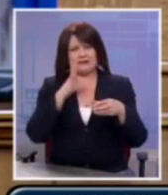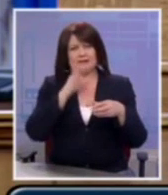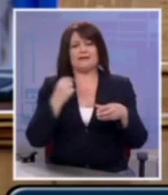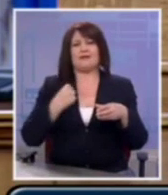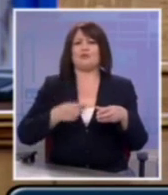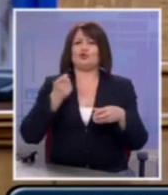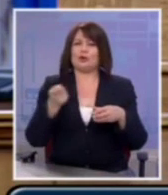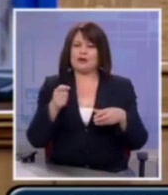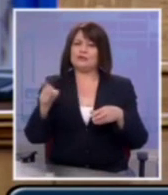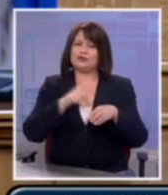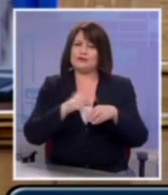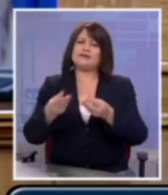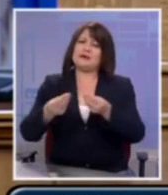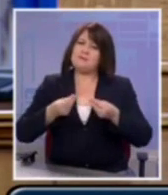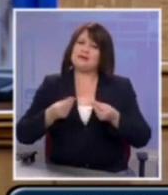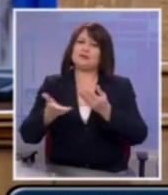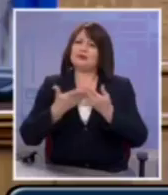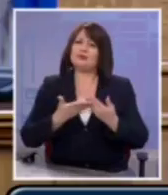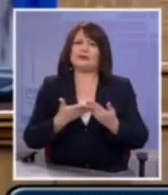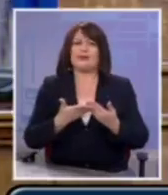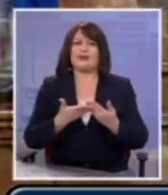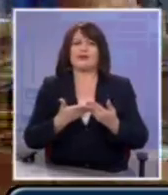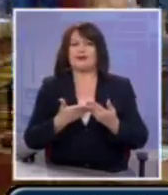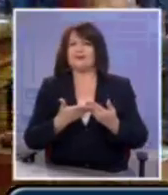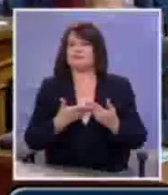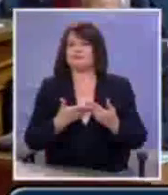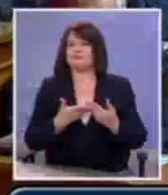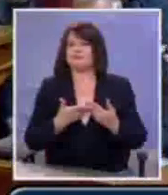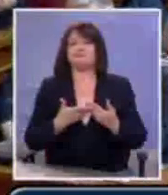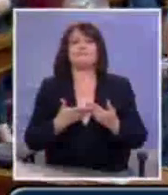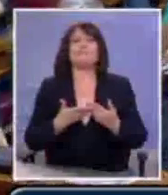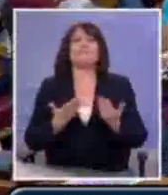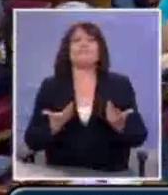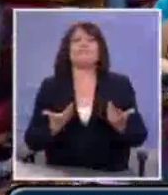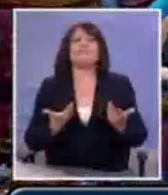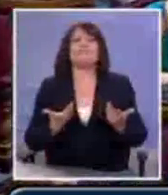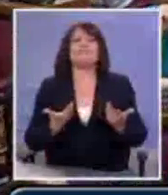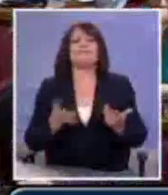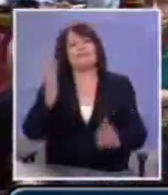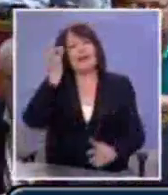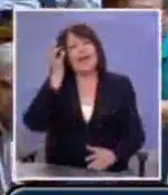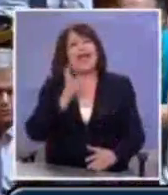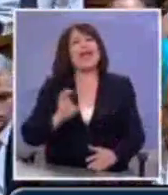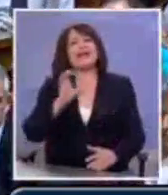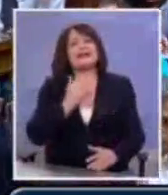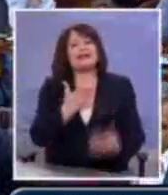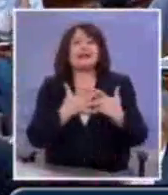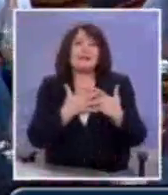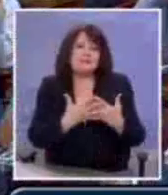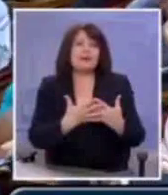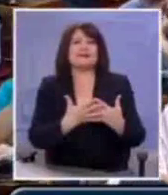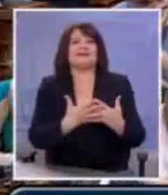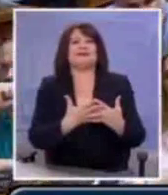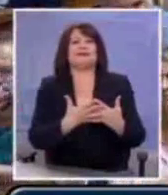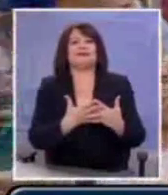Χρέους και συνεχίζουν να το κάνουν. Δεν παίρνετε, αγαπημένε ΕΡΙΚ, αγαπημένοι και